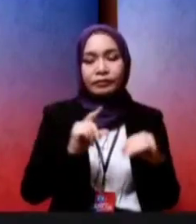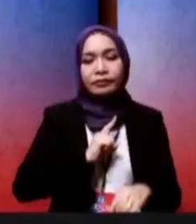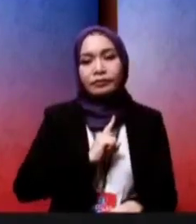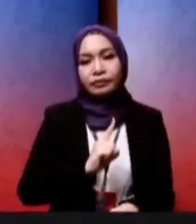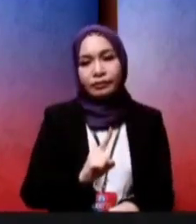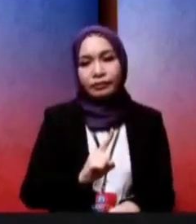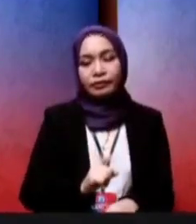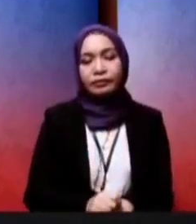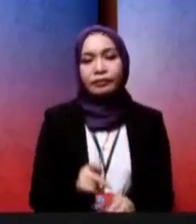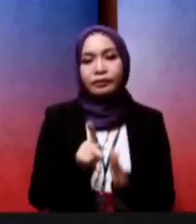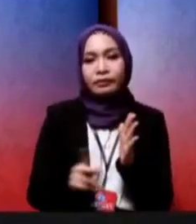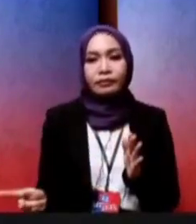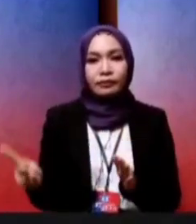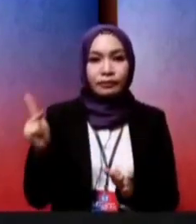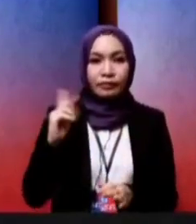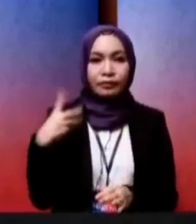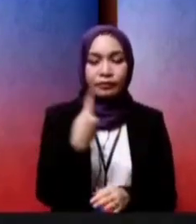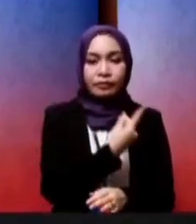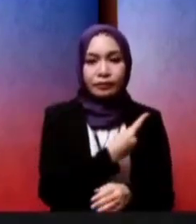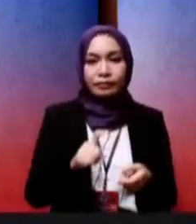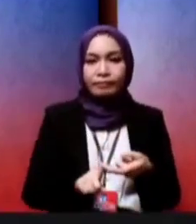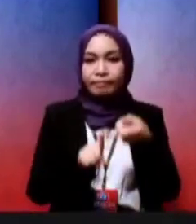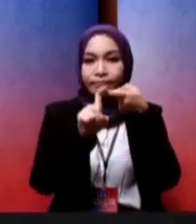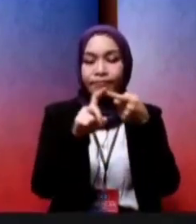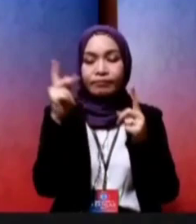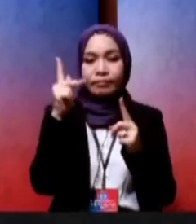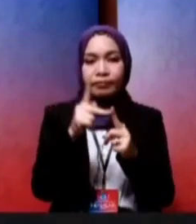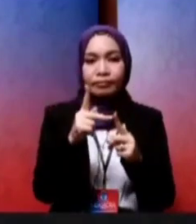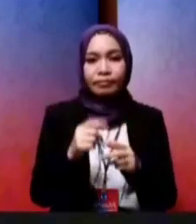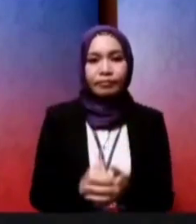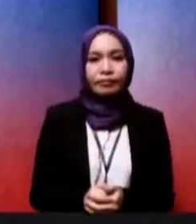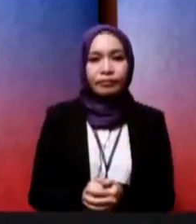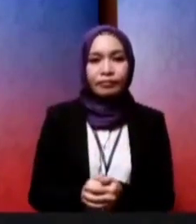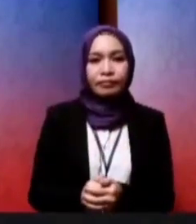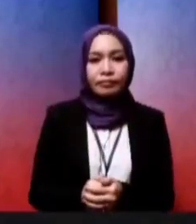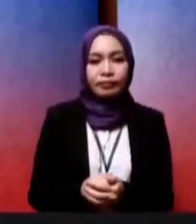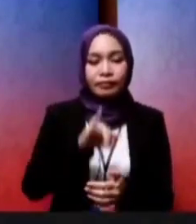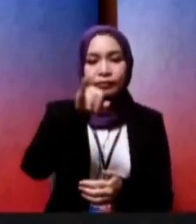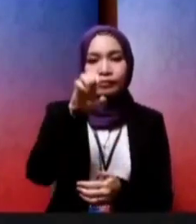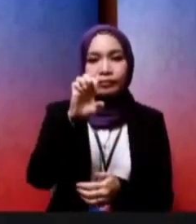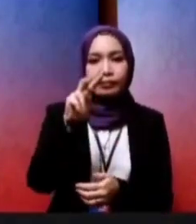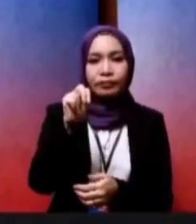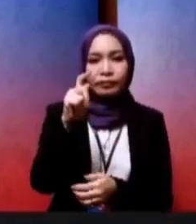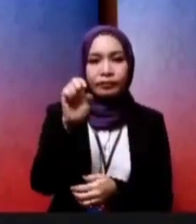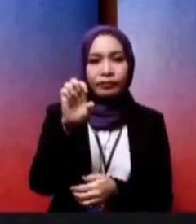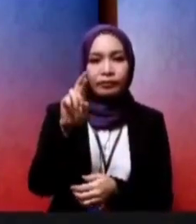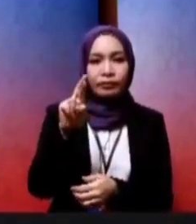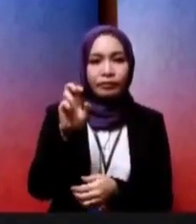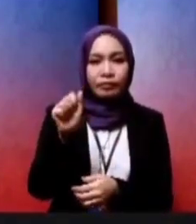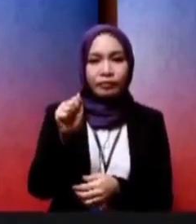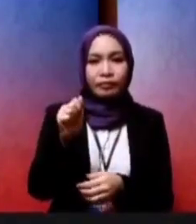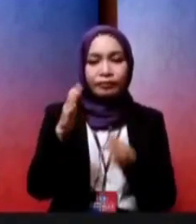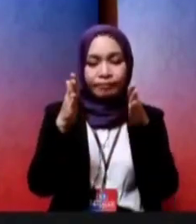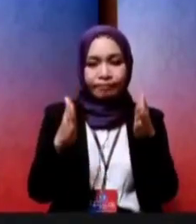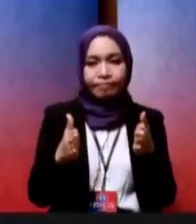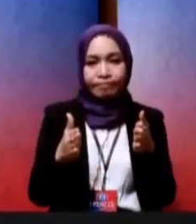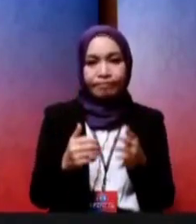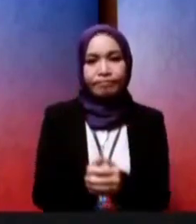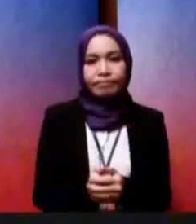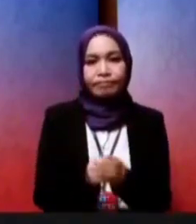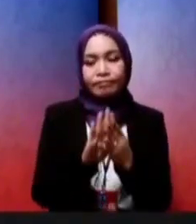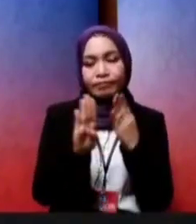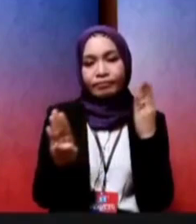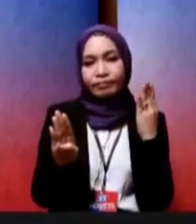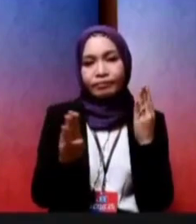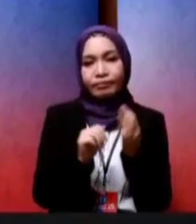jentera kita seandainya jentera kita rapuh maka sukar untuk pertahankan apa yang telah kita bina seandainya kesatuan